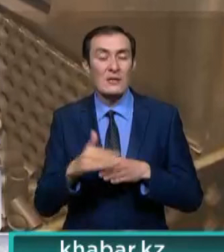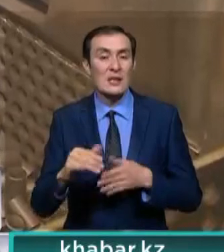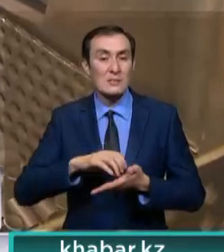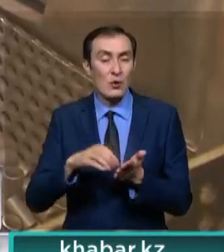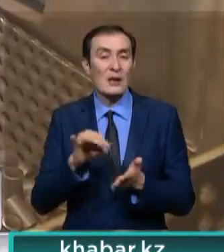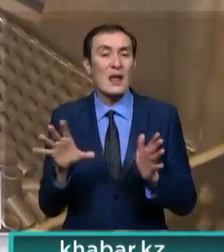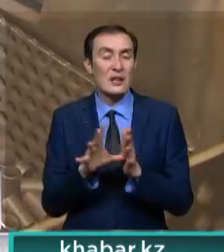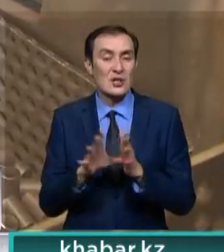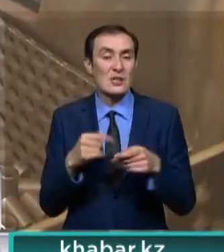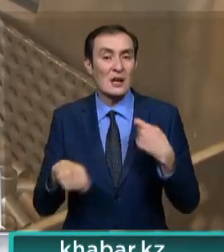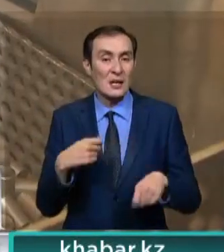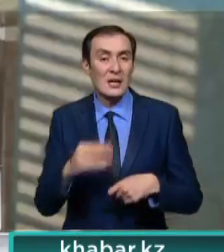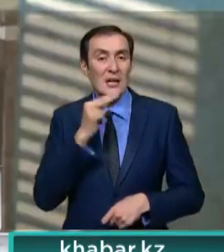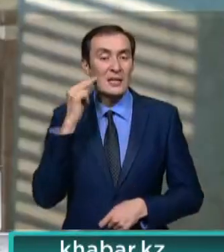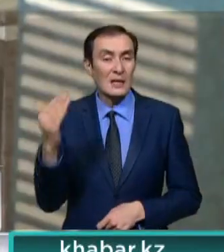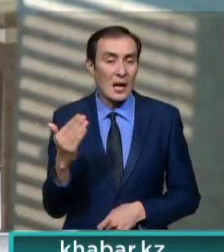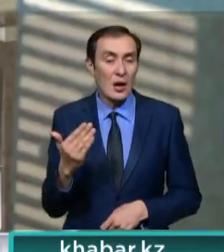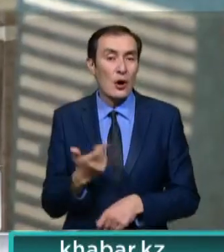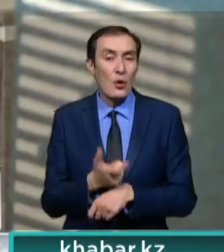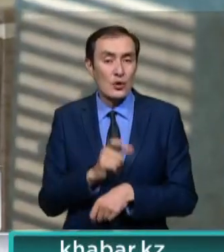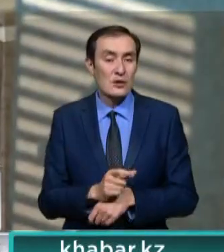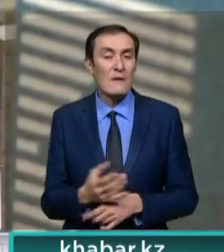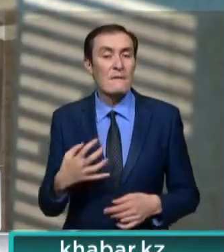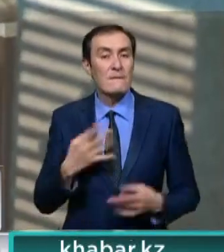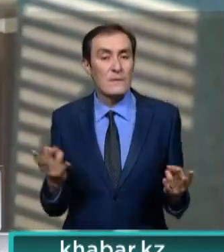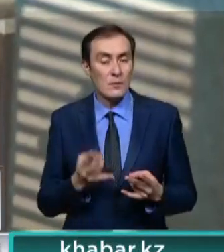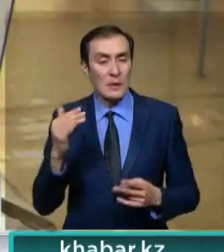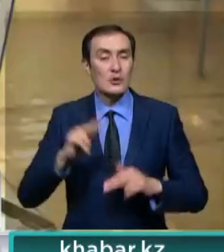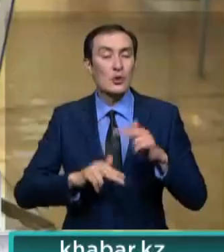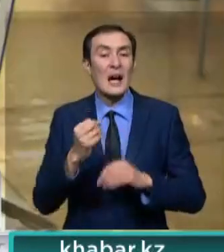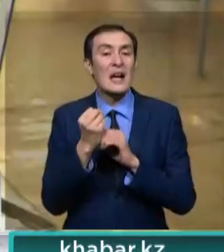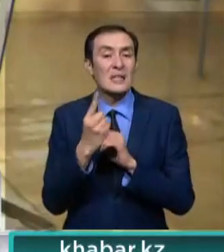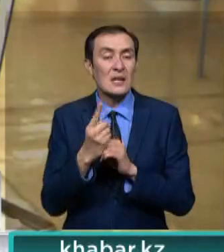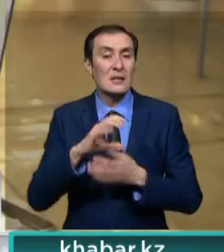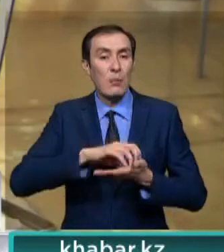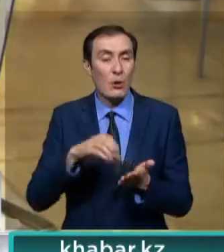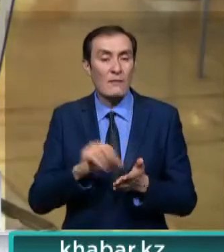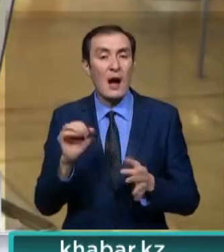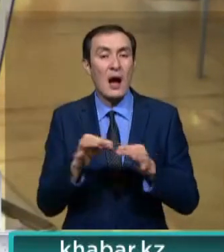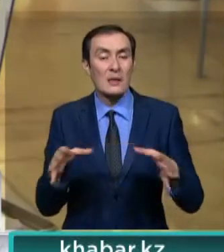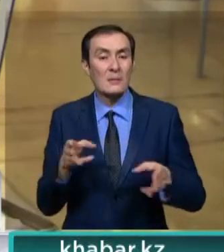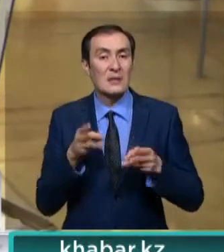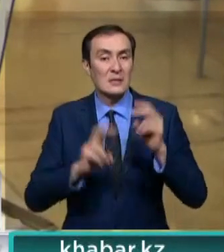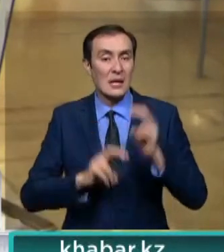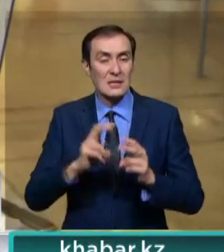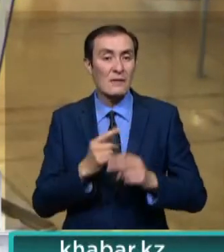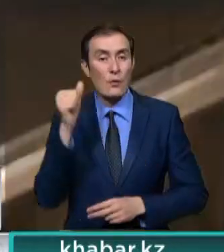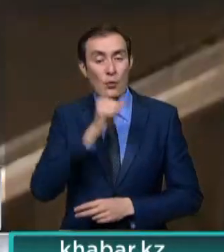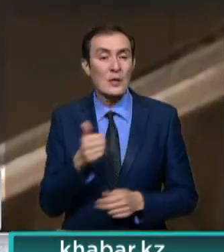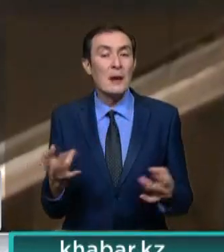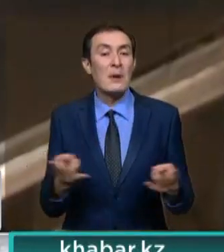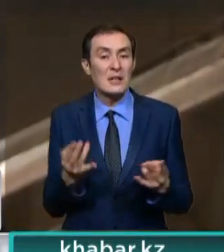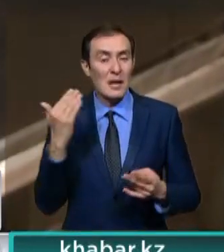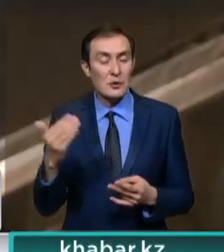И энергетический рынок Поднебесной как никогда перспективен. Там строят 11 блоков атомных станций. И годовые потребности